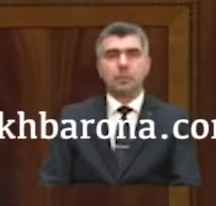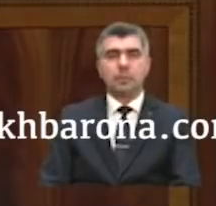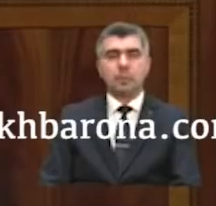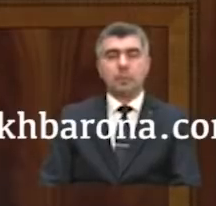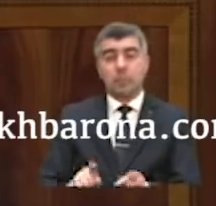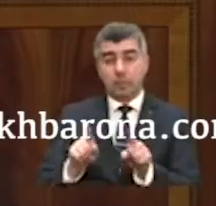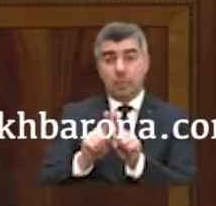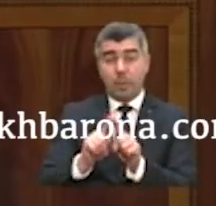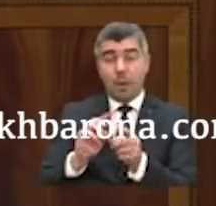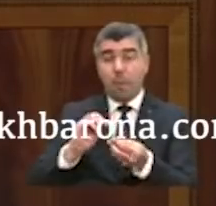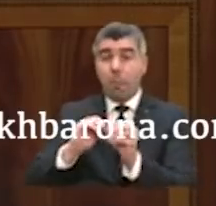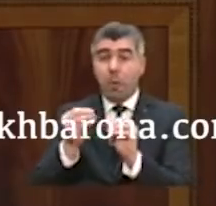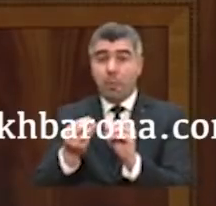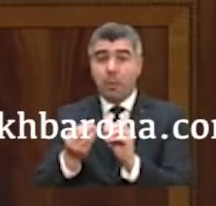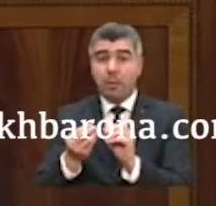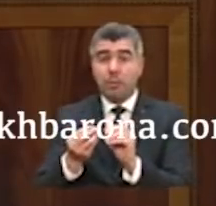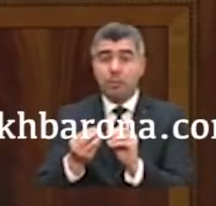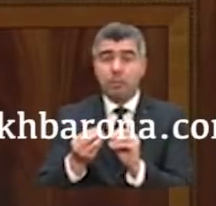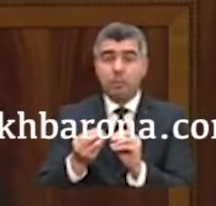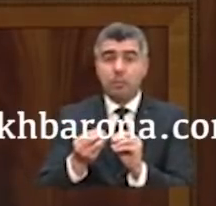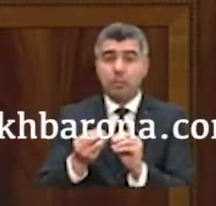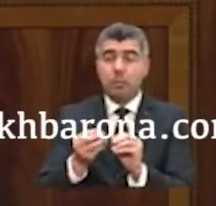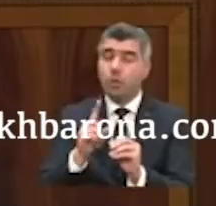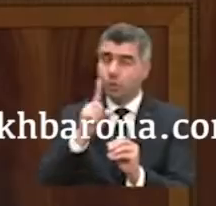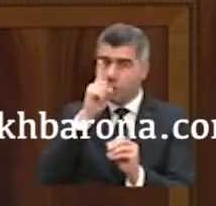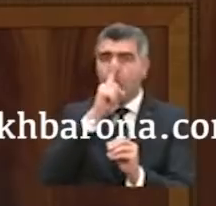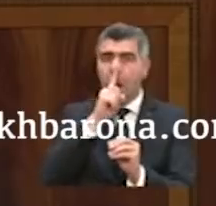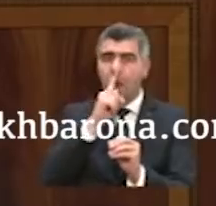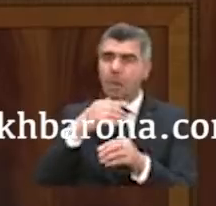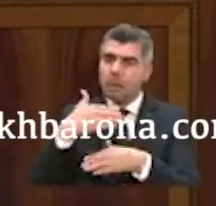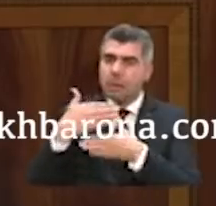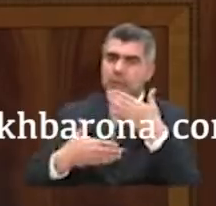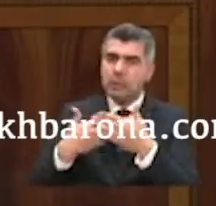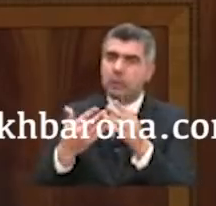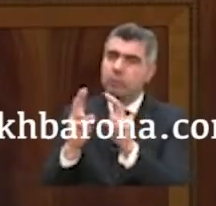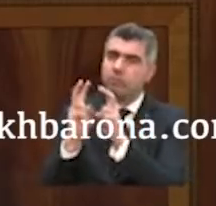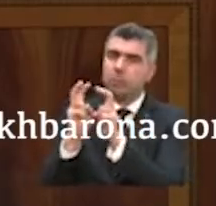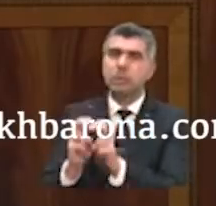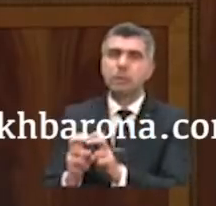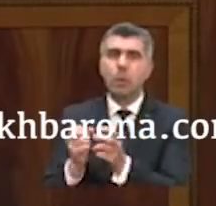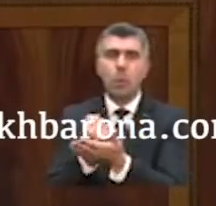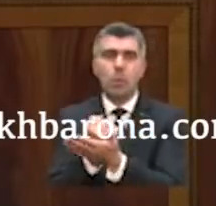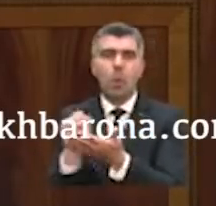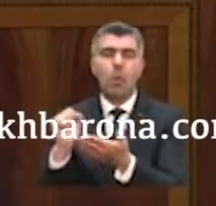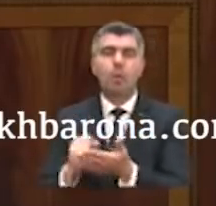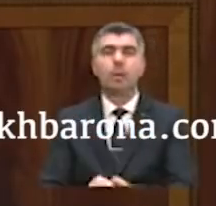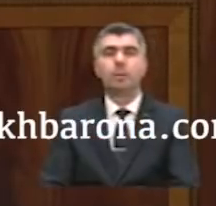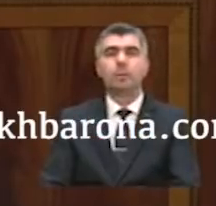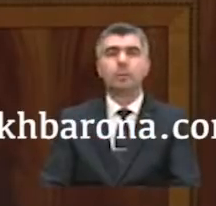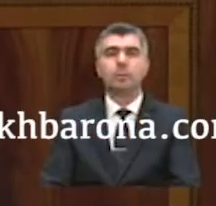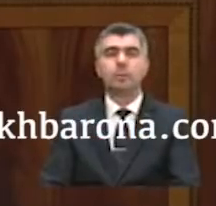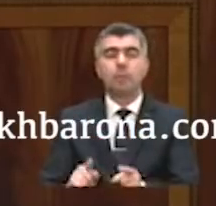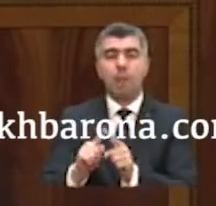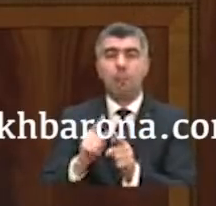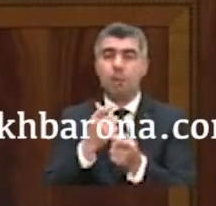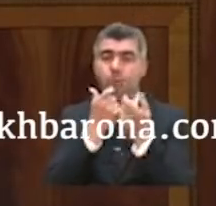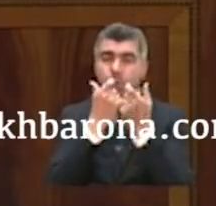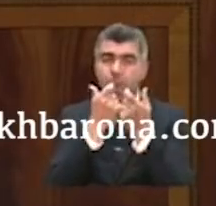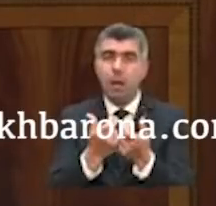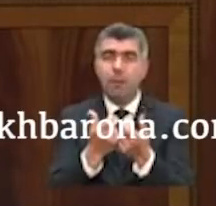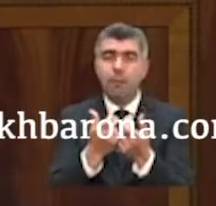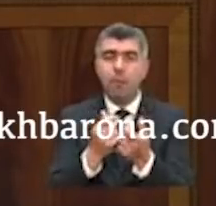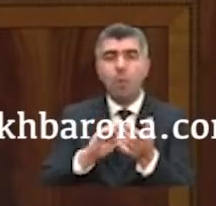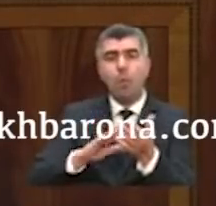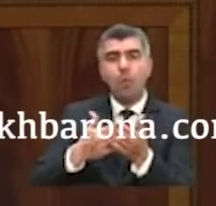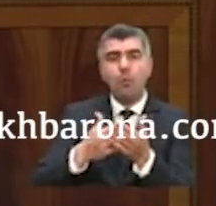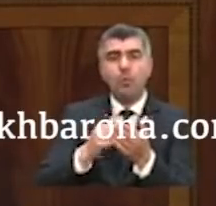وهاد الأزمة واحد النهار غادي تسالي، وملي غادي تسالي غادي تشوف الله هكا وغادي تشوف اش